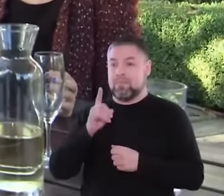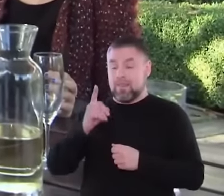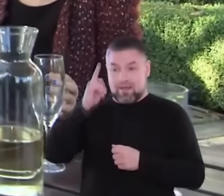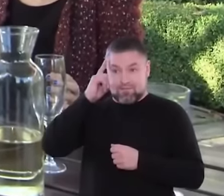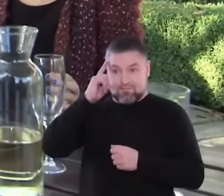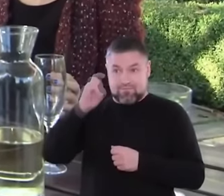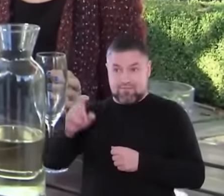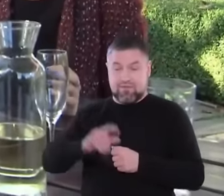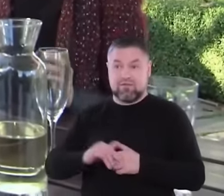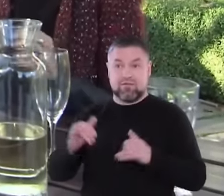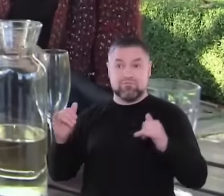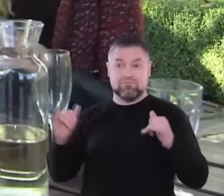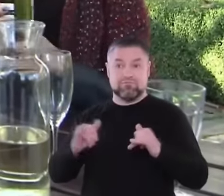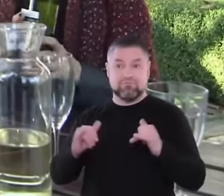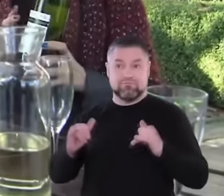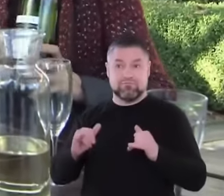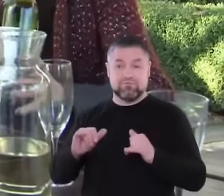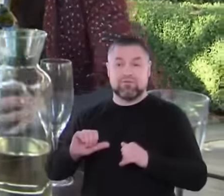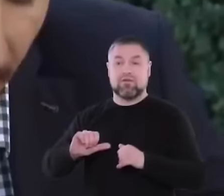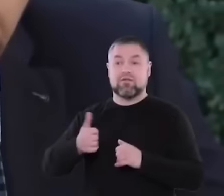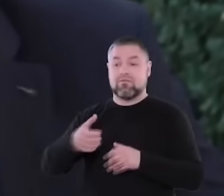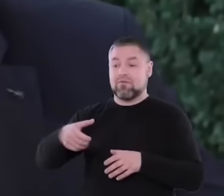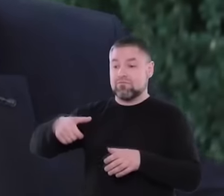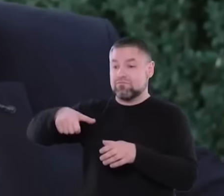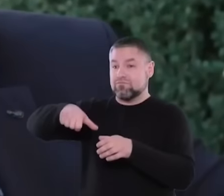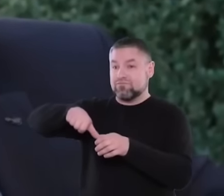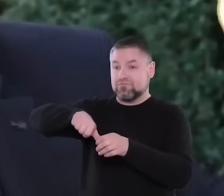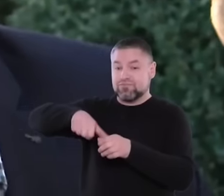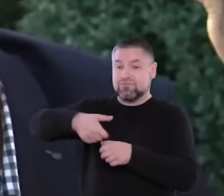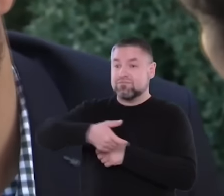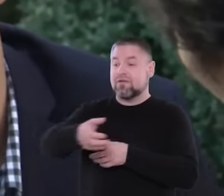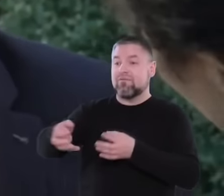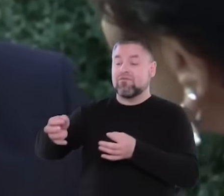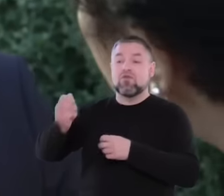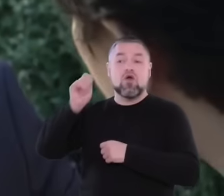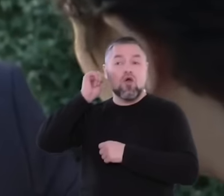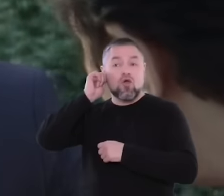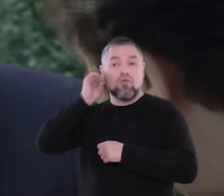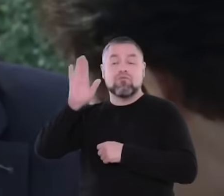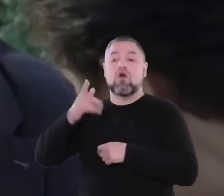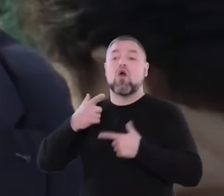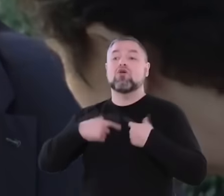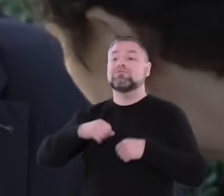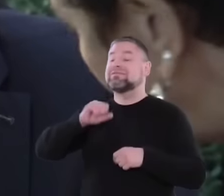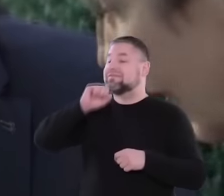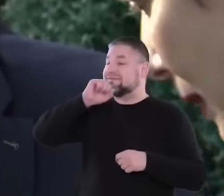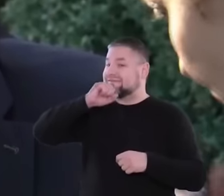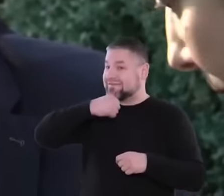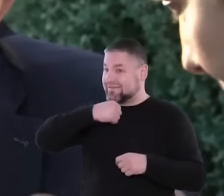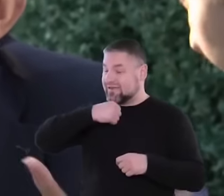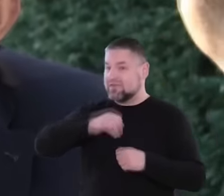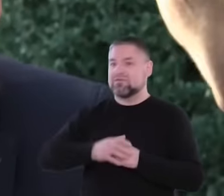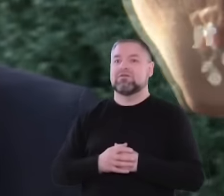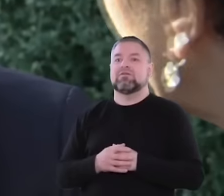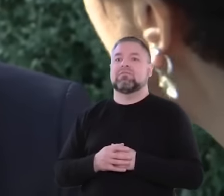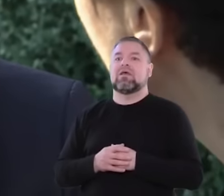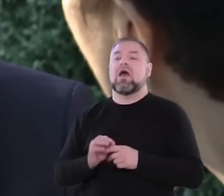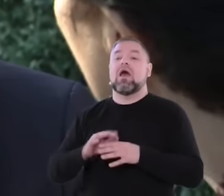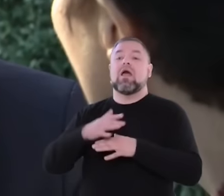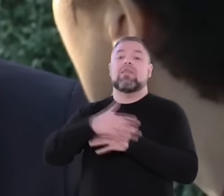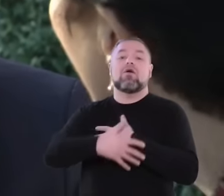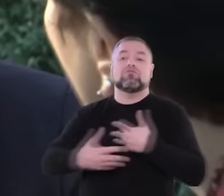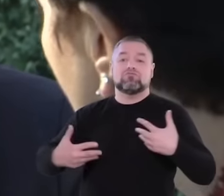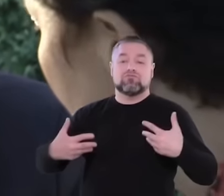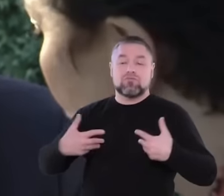Pamiętaj, że na przyjęciach wino najpierw polewa się panią. Później osobom starszym, a wreszcie gości,